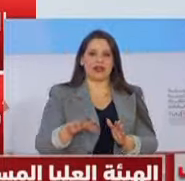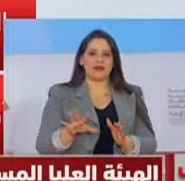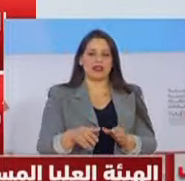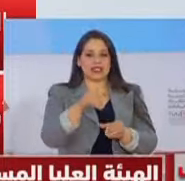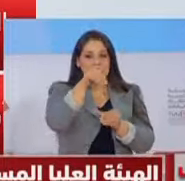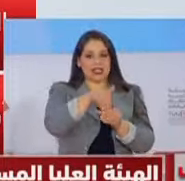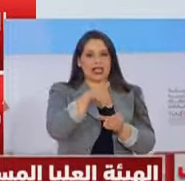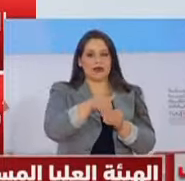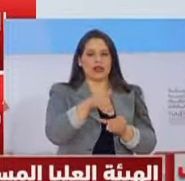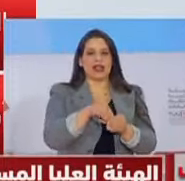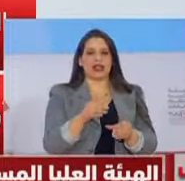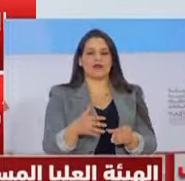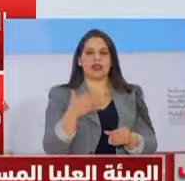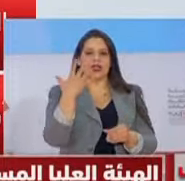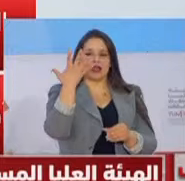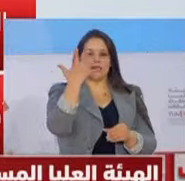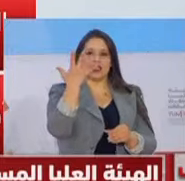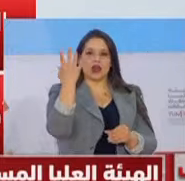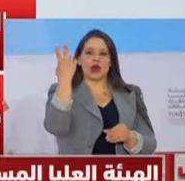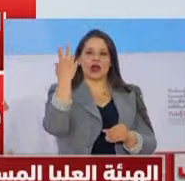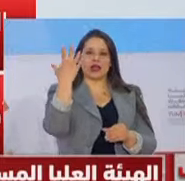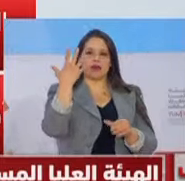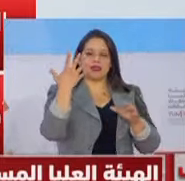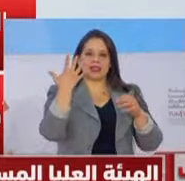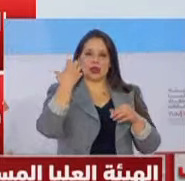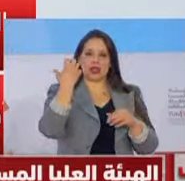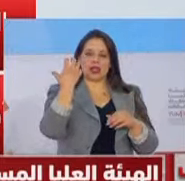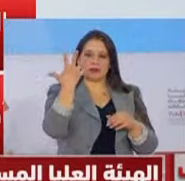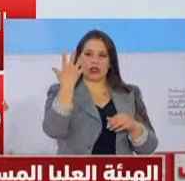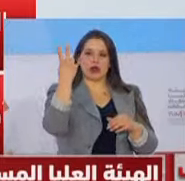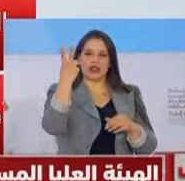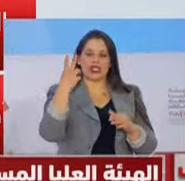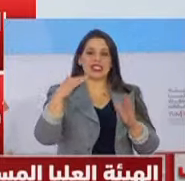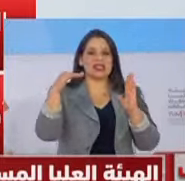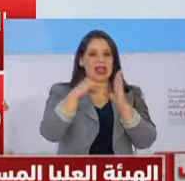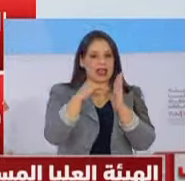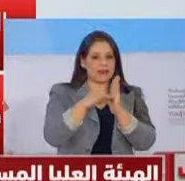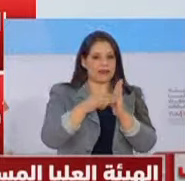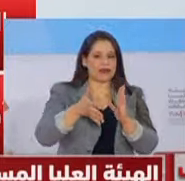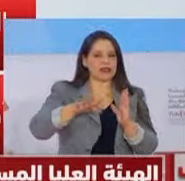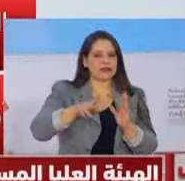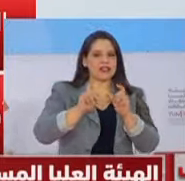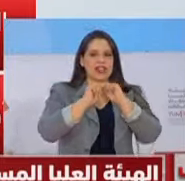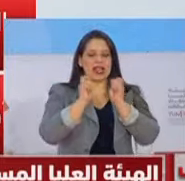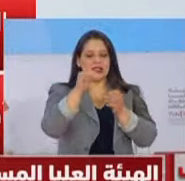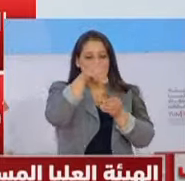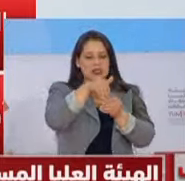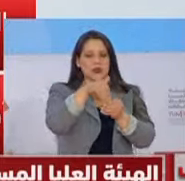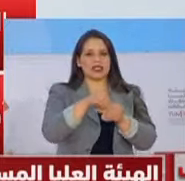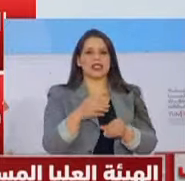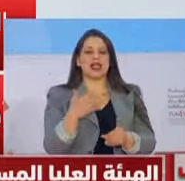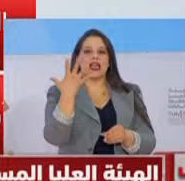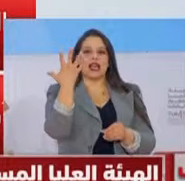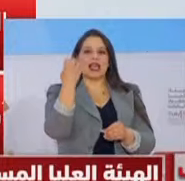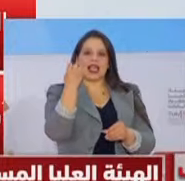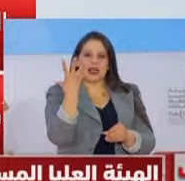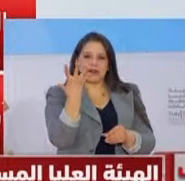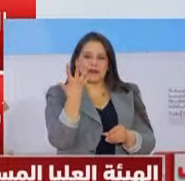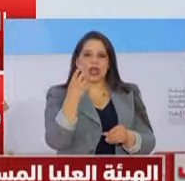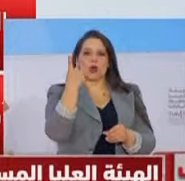523 و945 ناخب عدد الاصوات المصرح بها 511